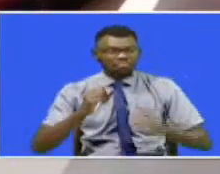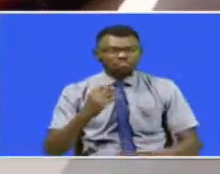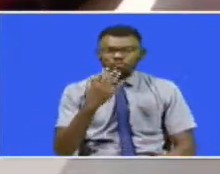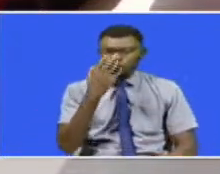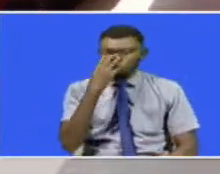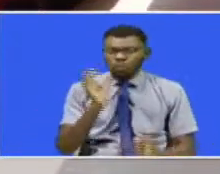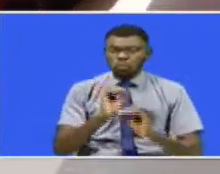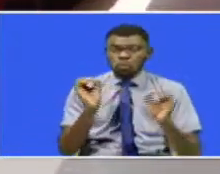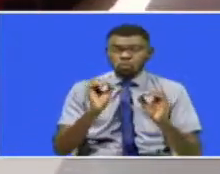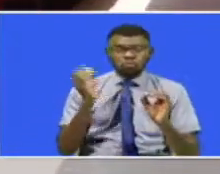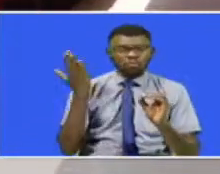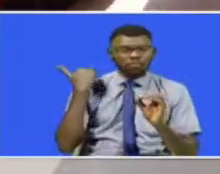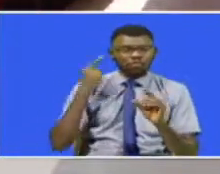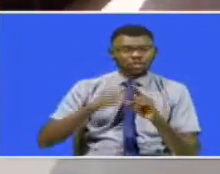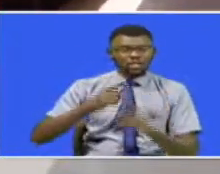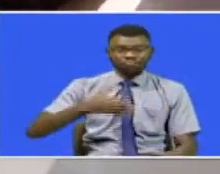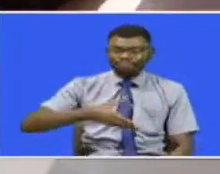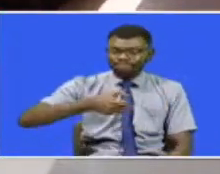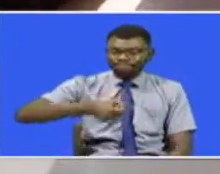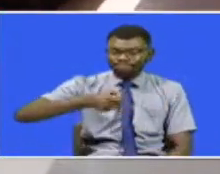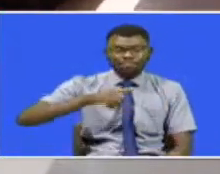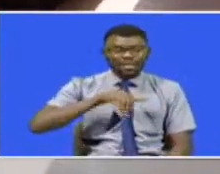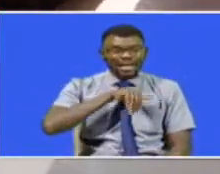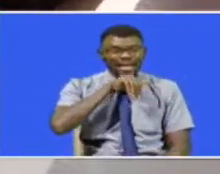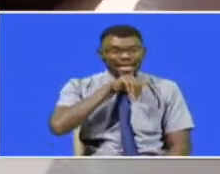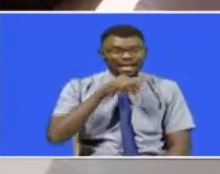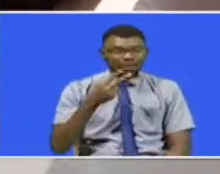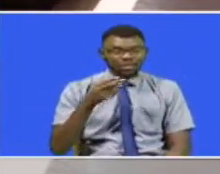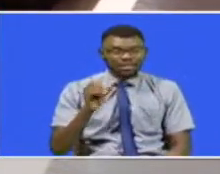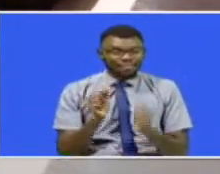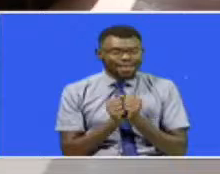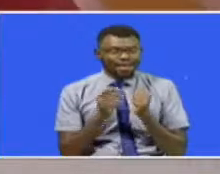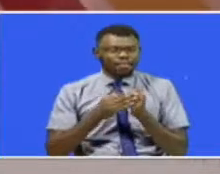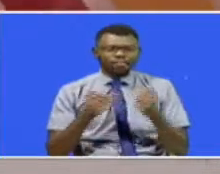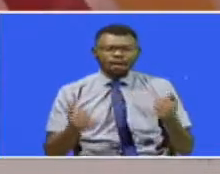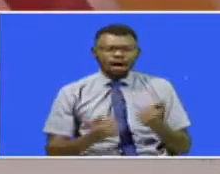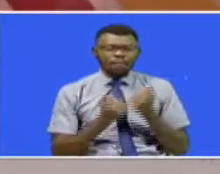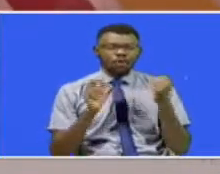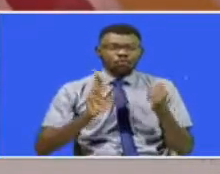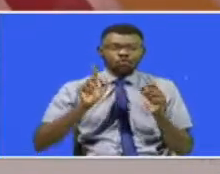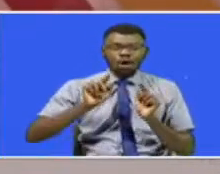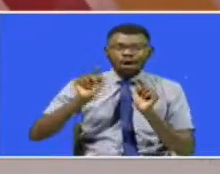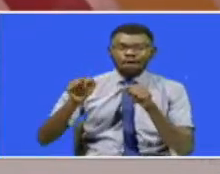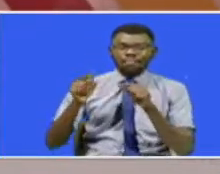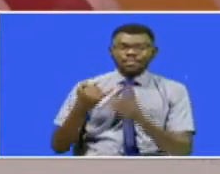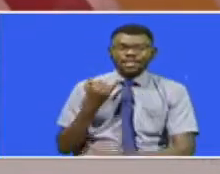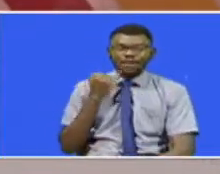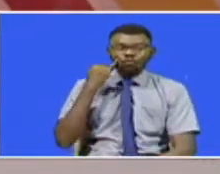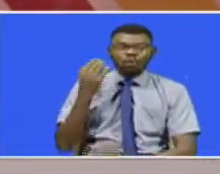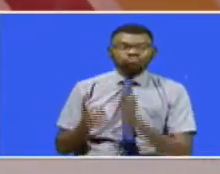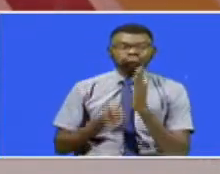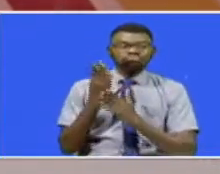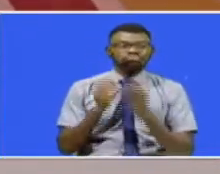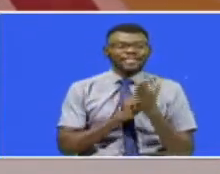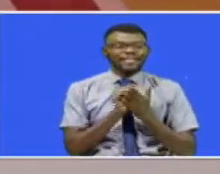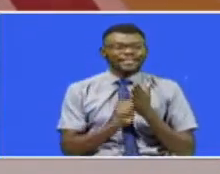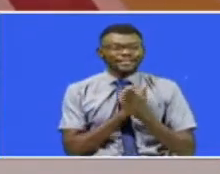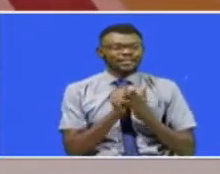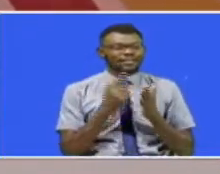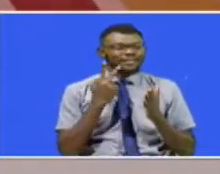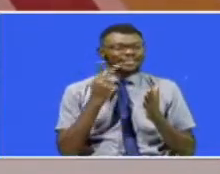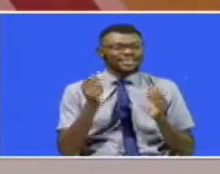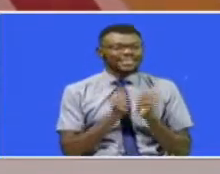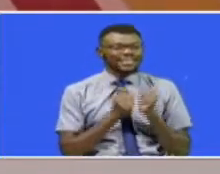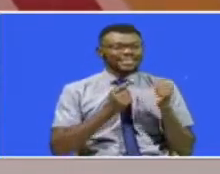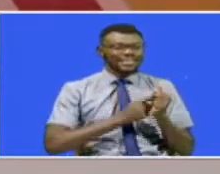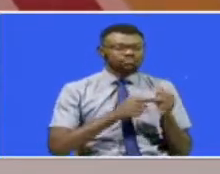za heri mwaka 2018, alikuwa jijini Nakuru akizindua mradi wa reli lofufuliwa kilomita 216 kutoka